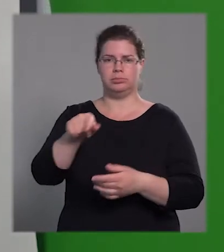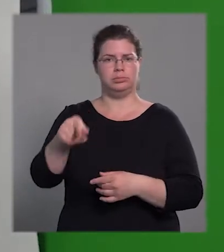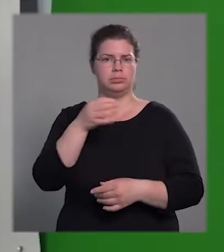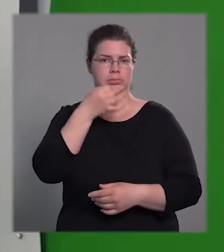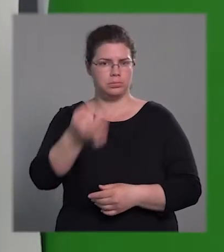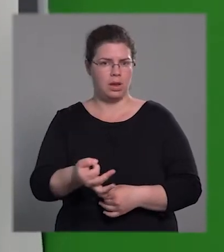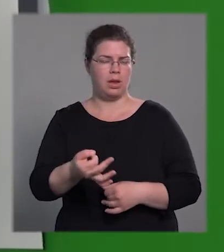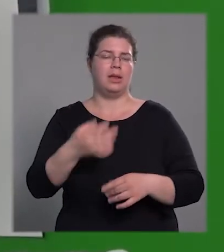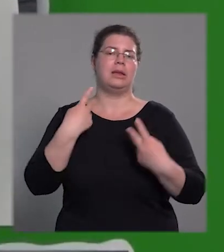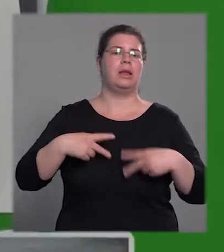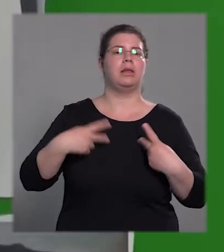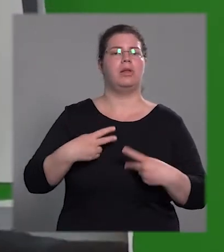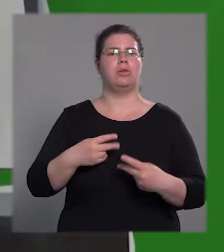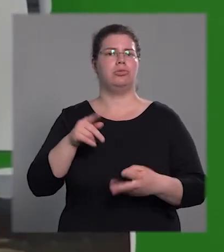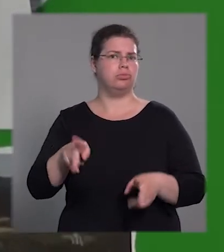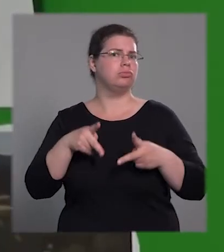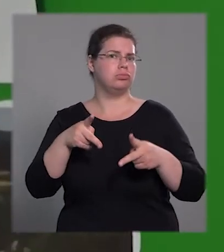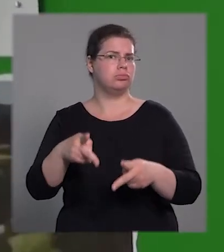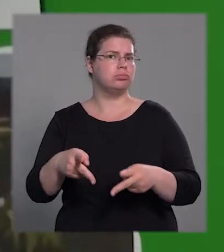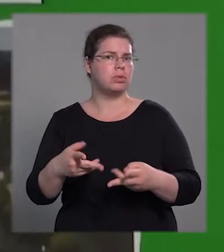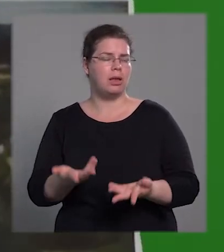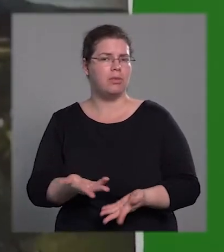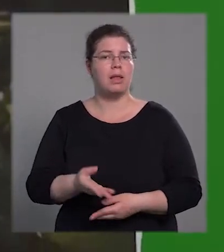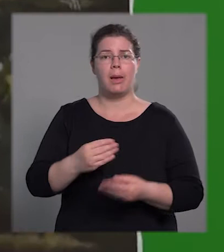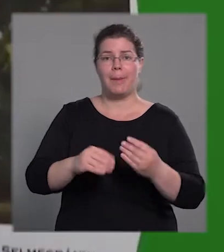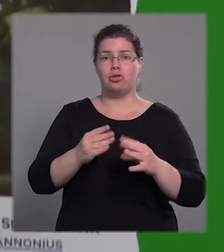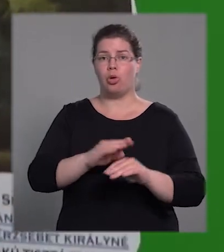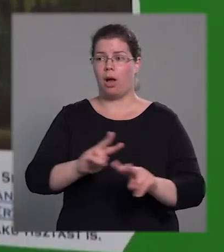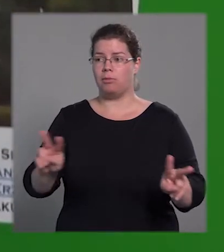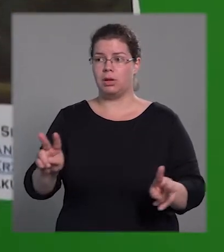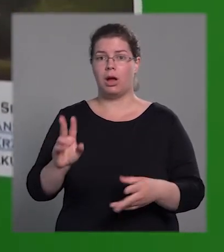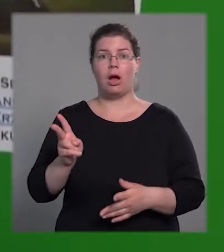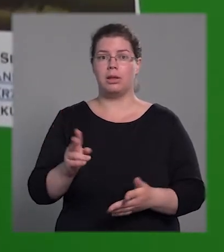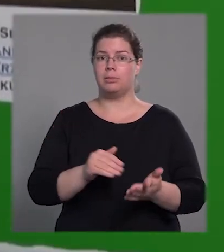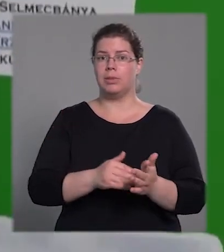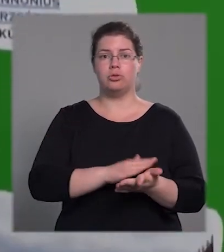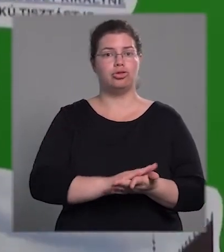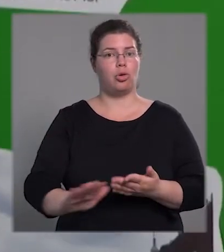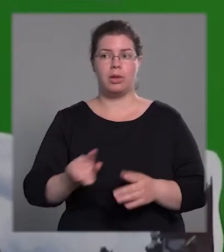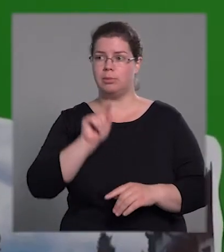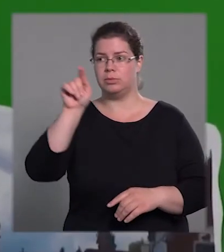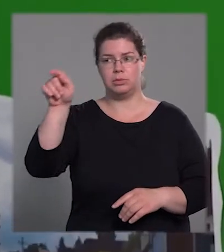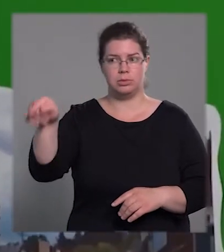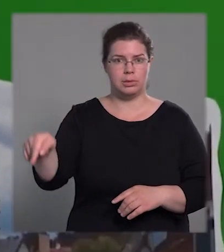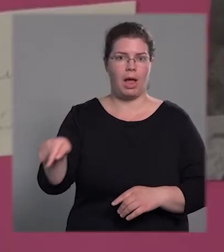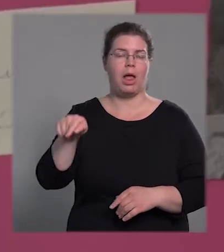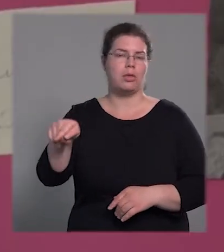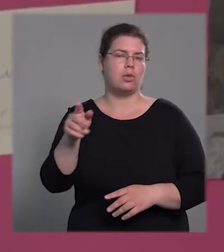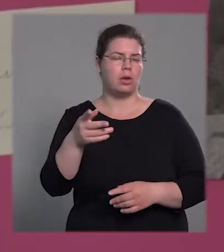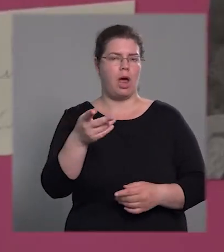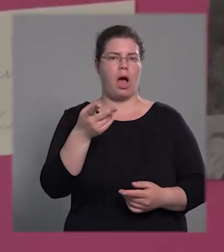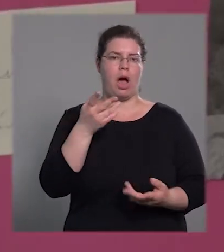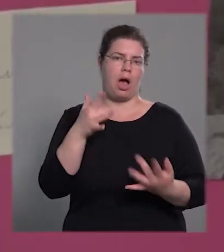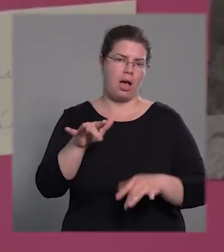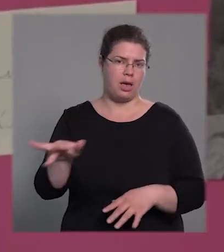kirándulások közkedveltek ebben az intézményben, ugyanis sokan vannak, akik egyébként soha nem jutnának el a kiszemelt helyekre.